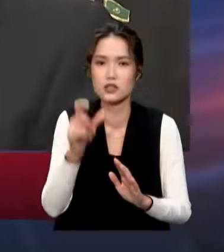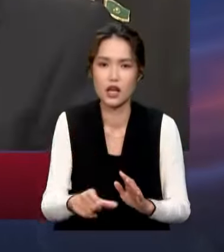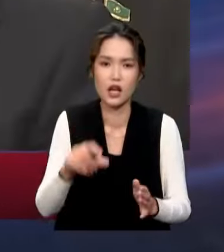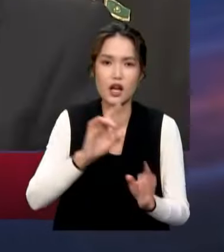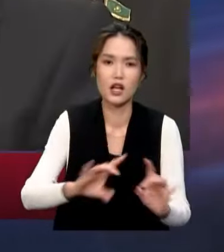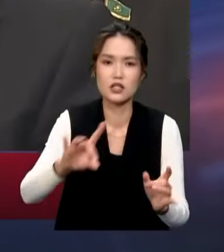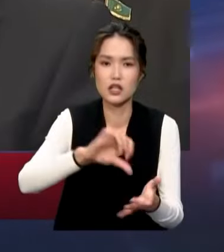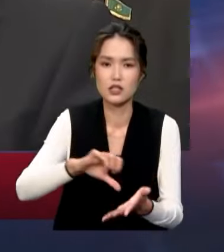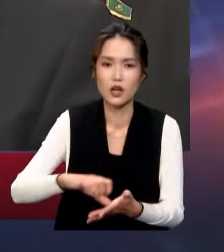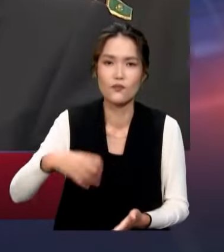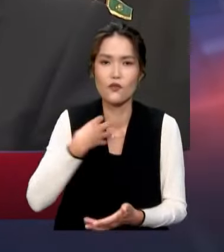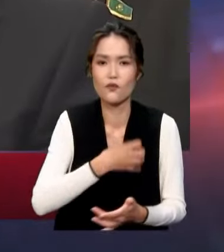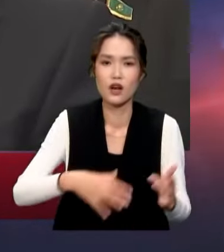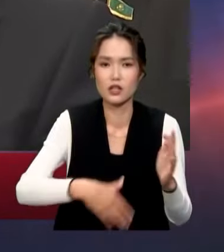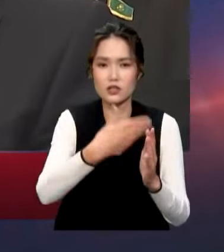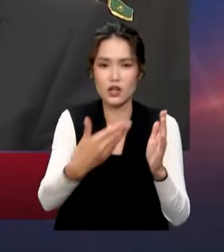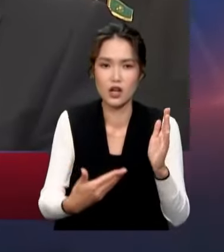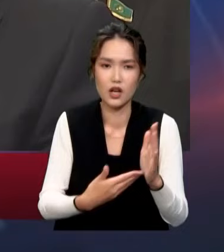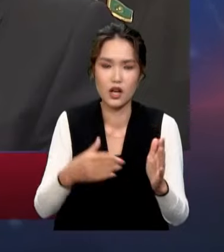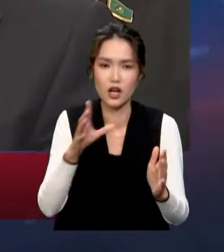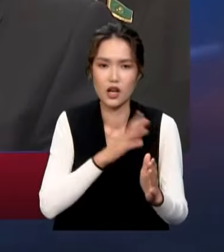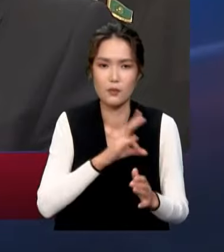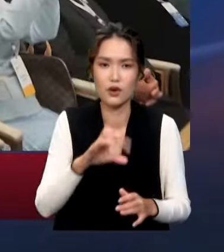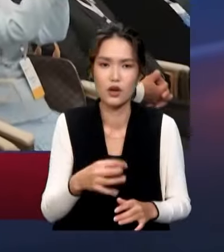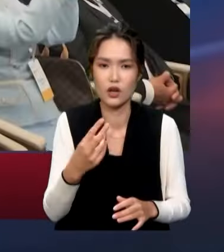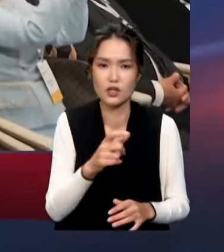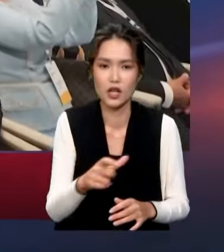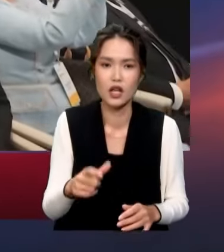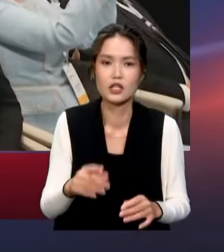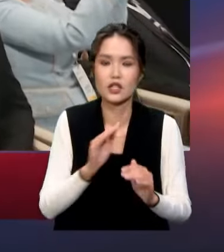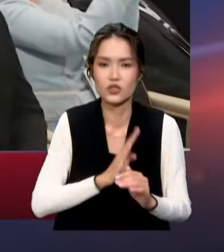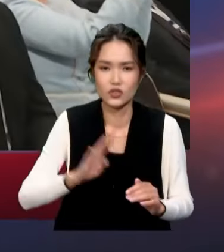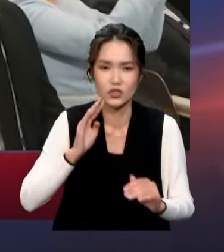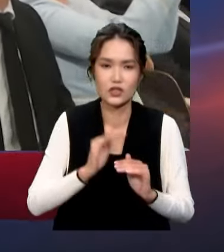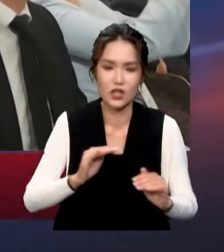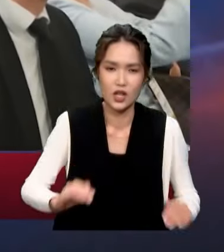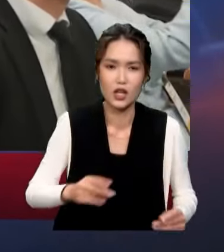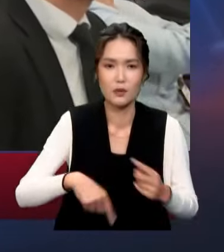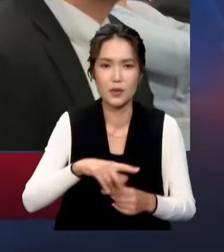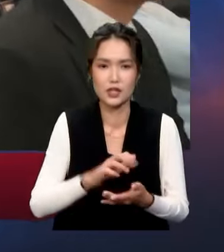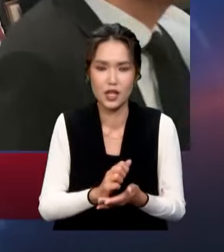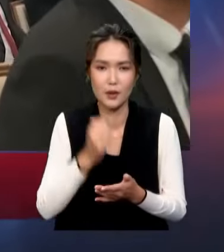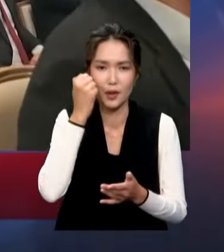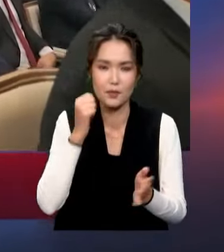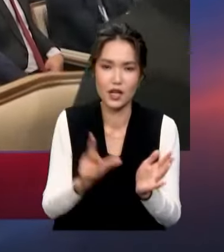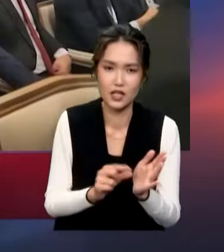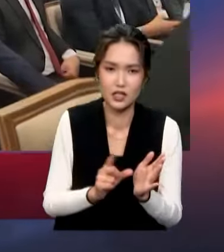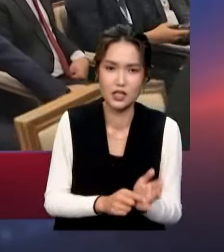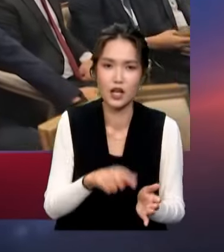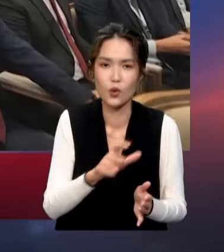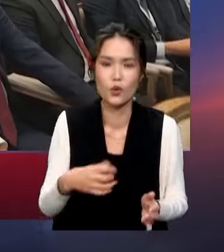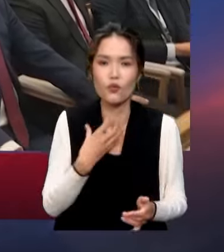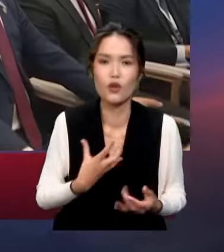выступлении затронул важные вопросы поддержки населения, в том числе молодежи, женщин, предпринимателей, пенсионеров и людей с